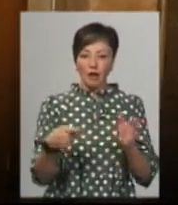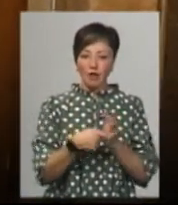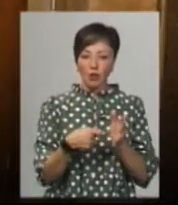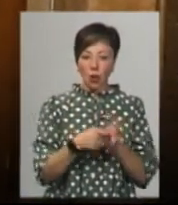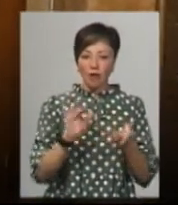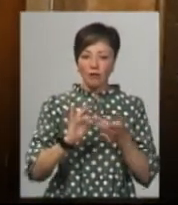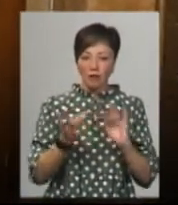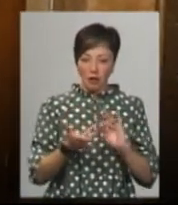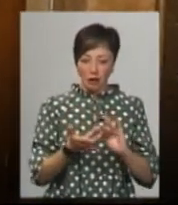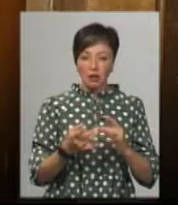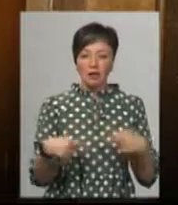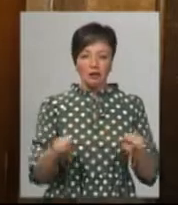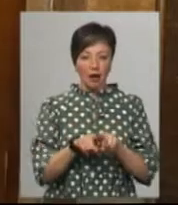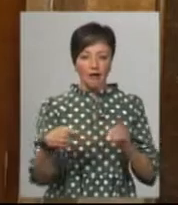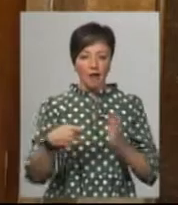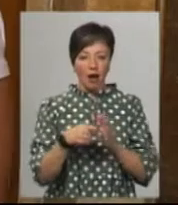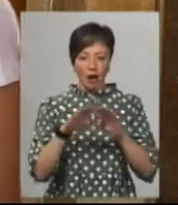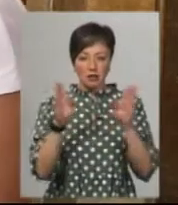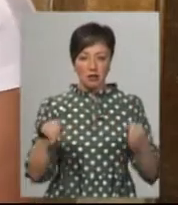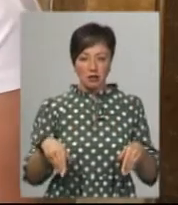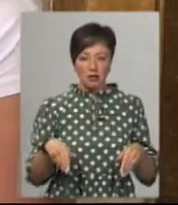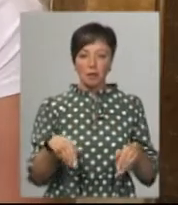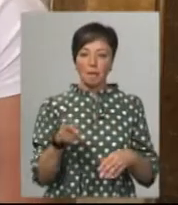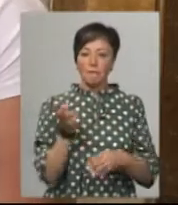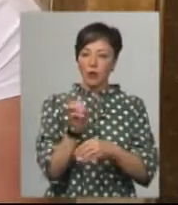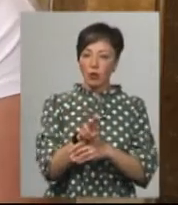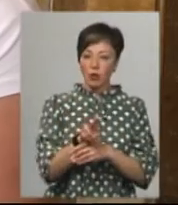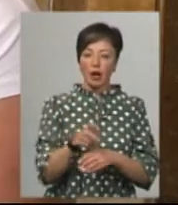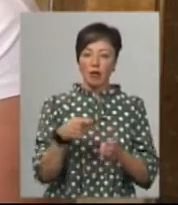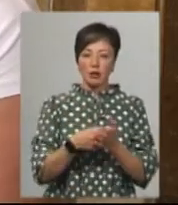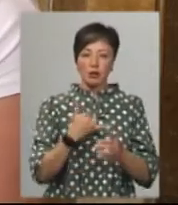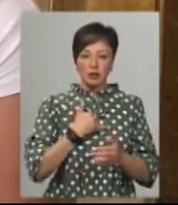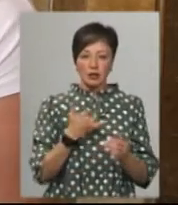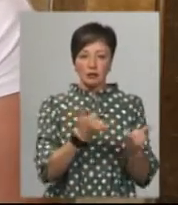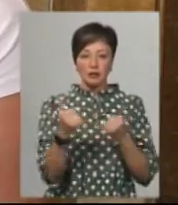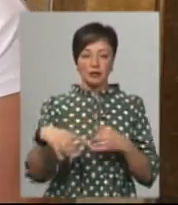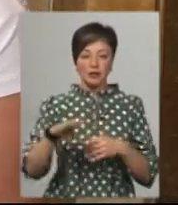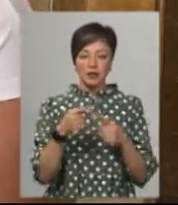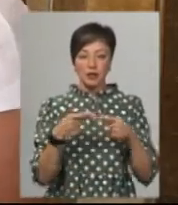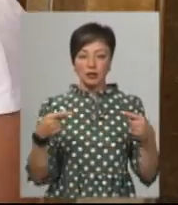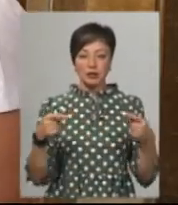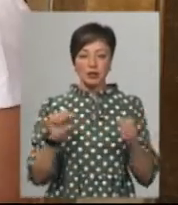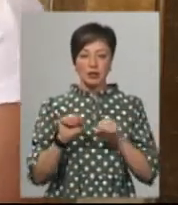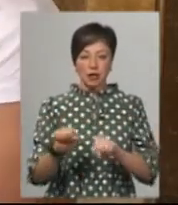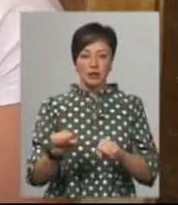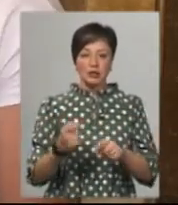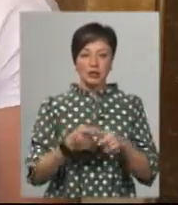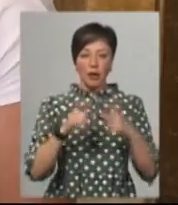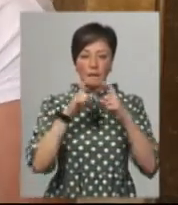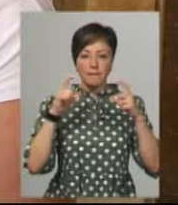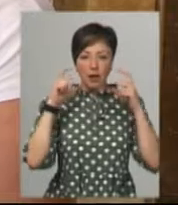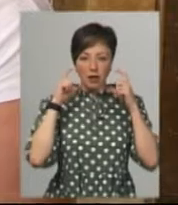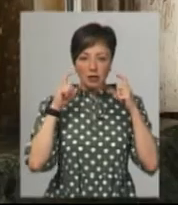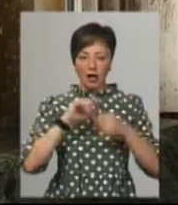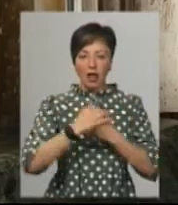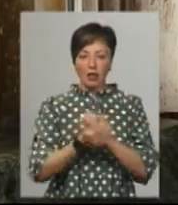онлайн, так і в касі. Людина підходить до каси. Касир у нас забезпечений усіма засобами захисту. Тобто це є маска, це